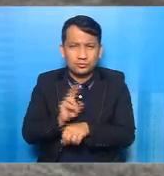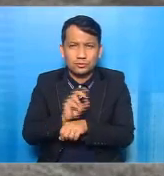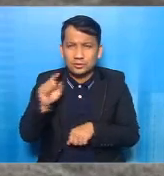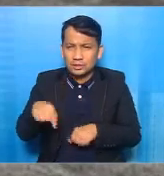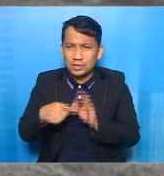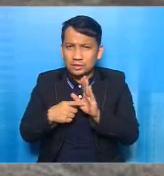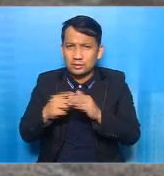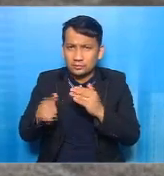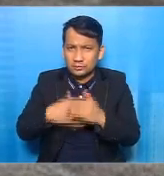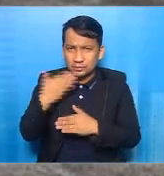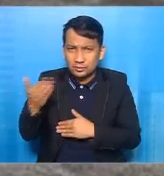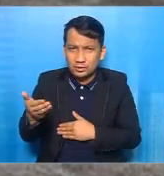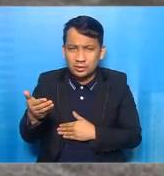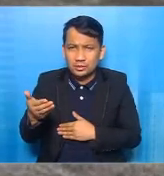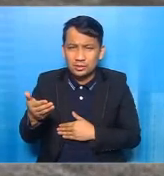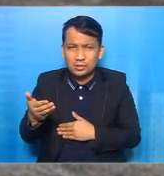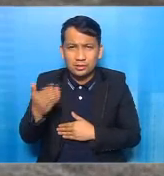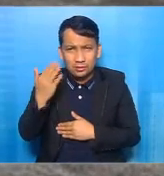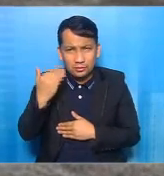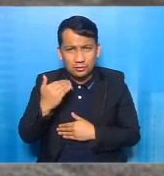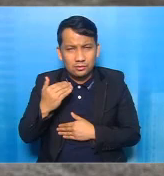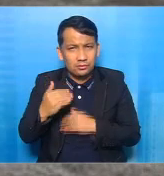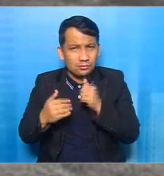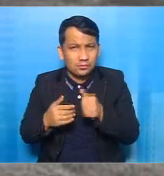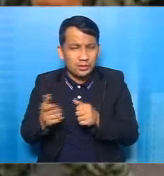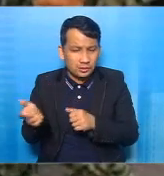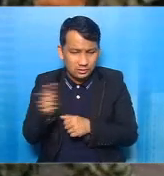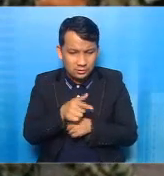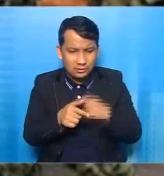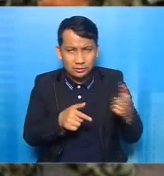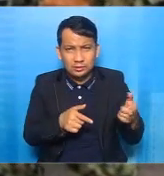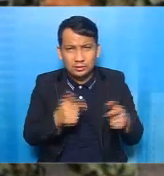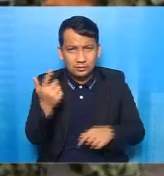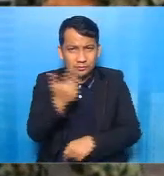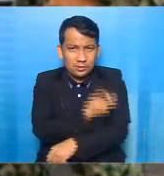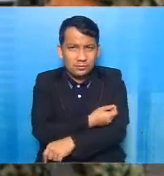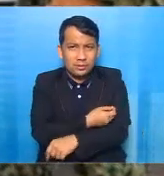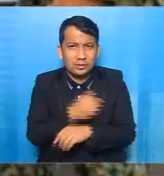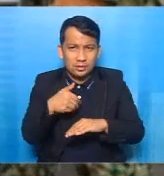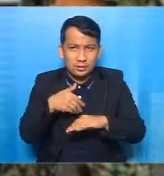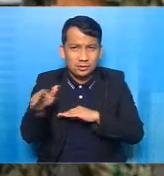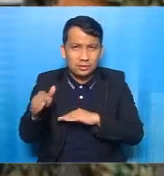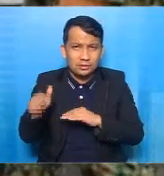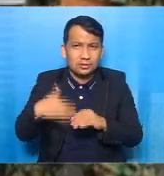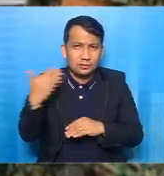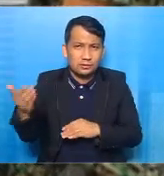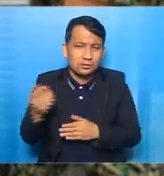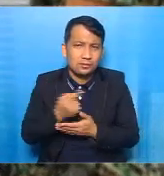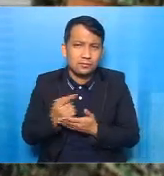equipment sa mga susunod na shipment para hindi na makakompromiso ang mga bakunang ipapadala